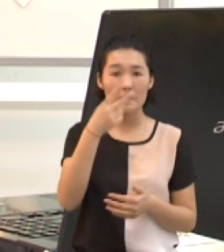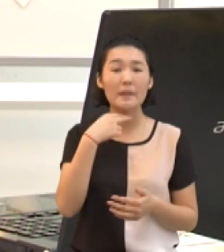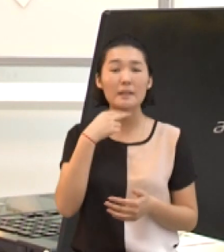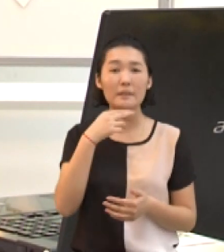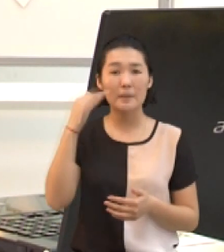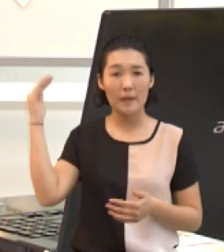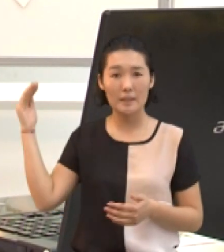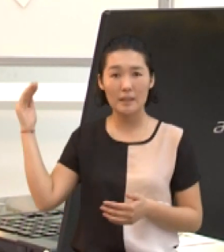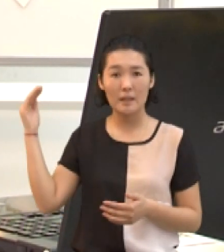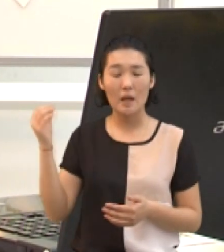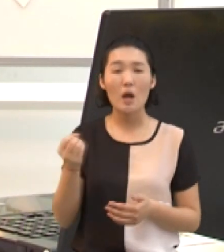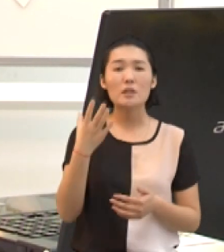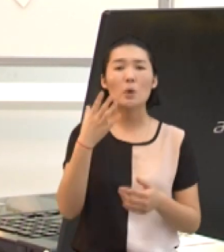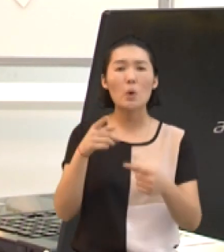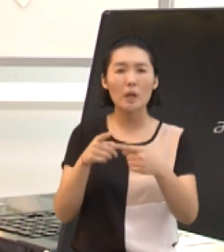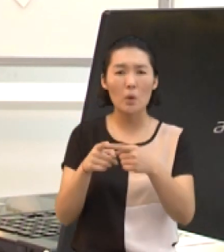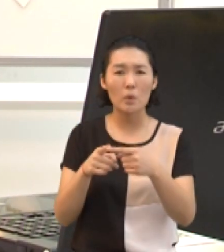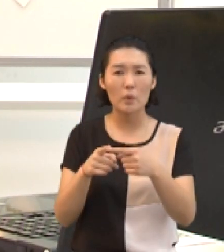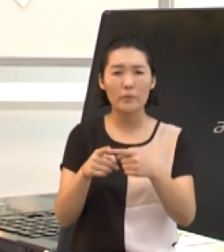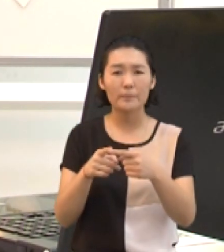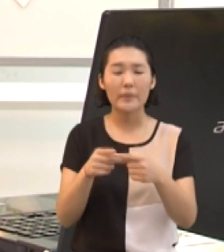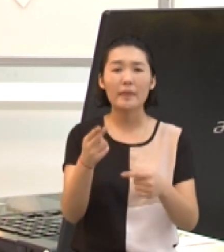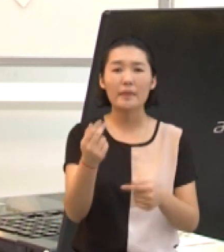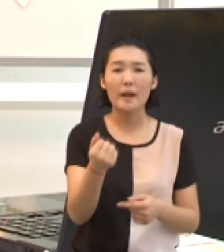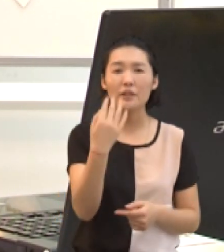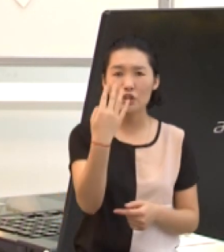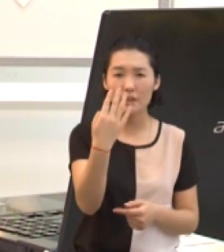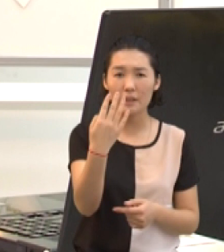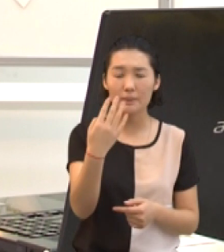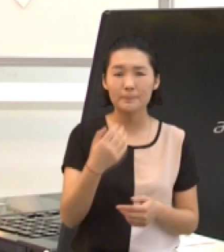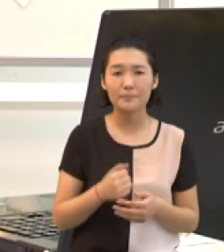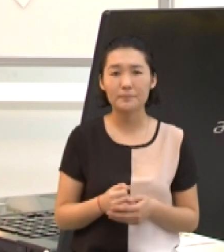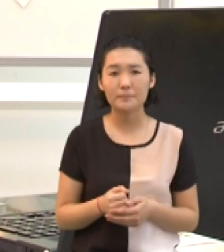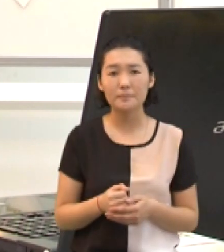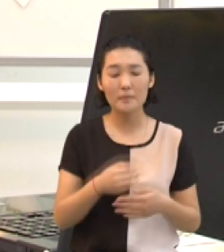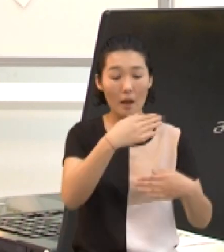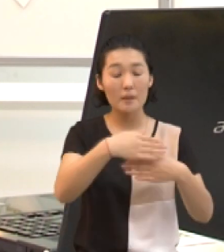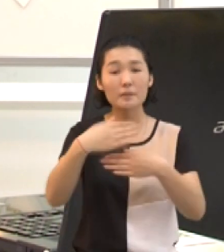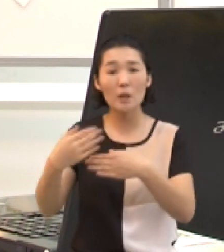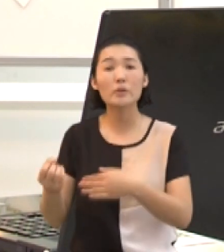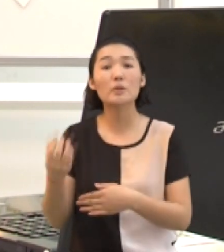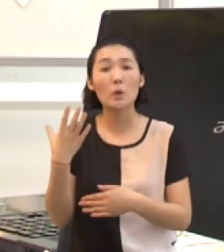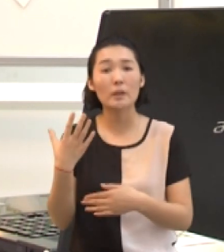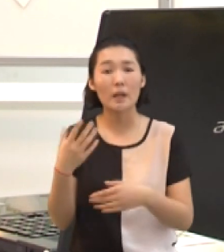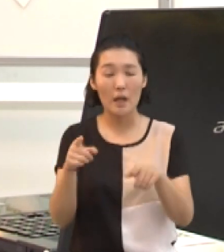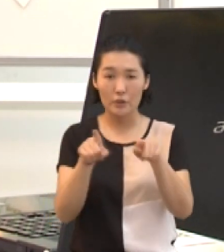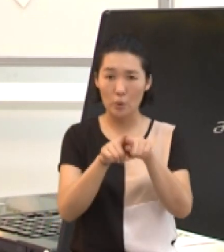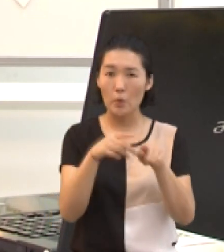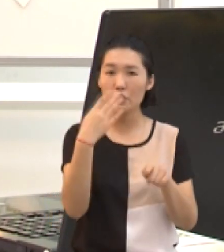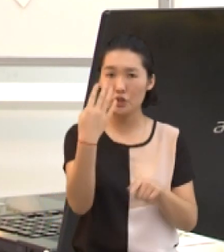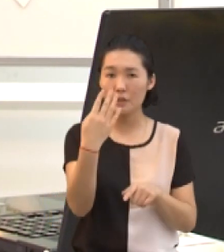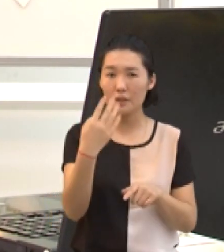Посмотрите внимательно. Сколько у них углов? Да, 4. А сторон сколько? Тоже